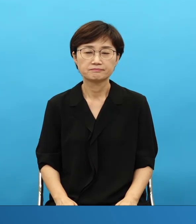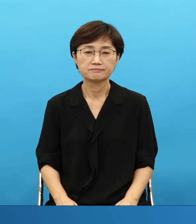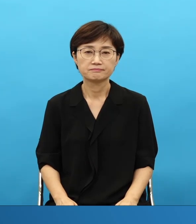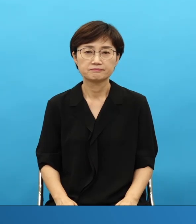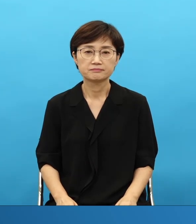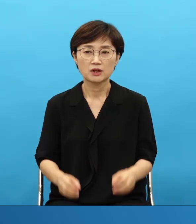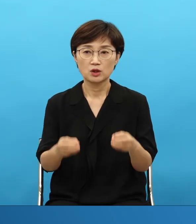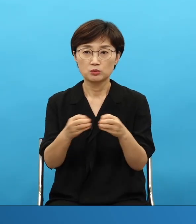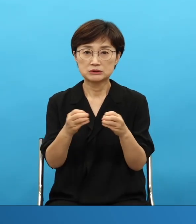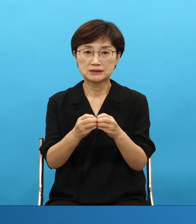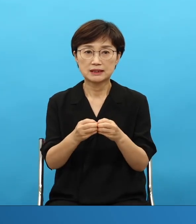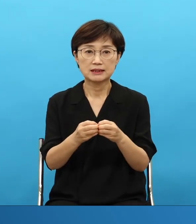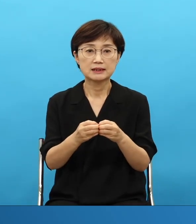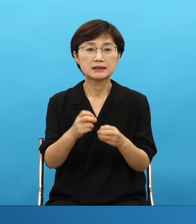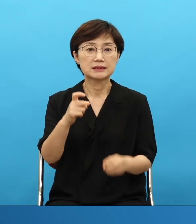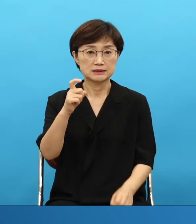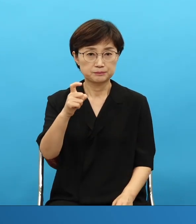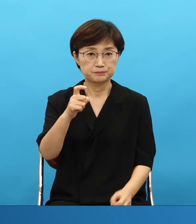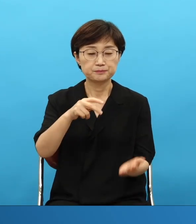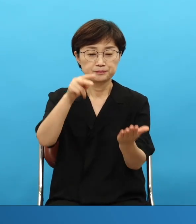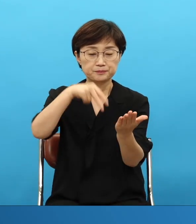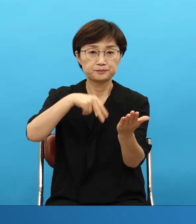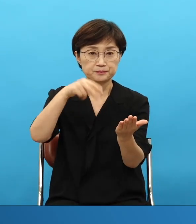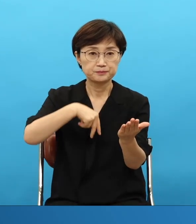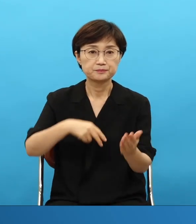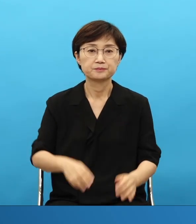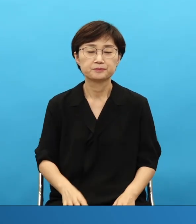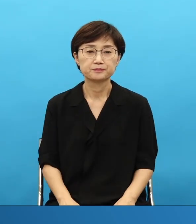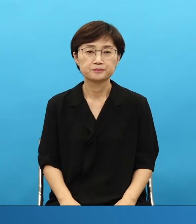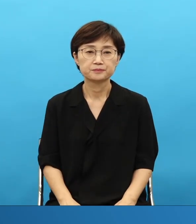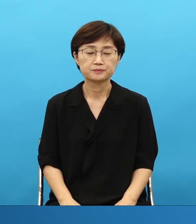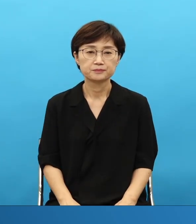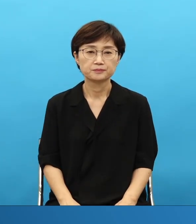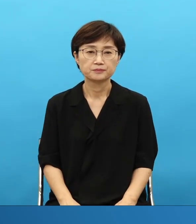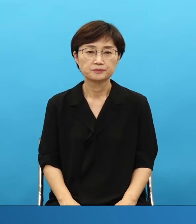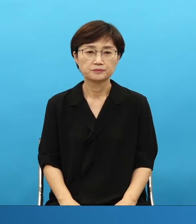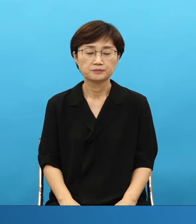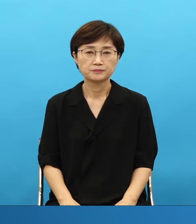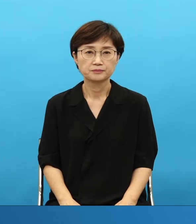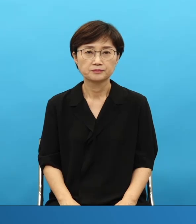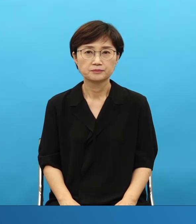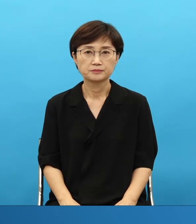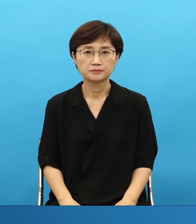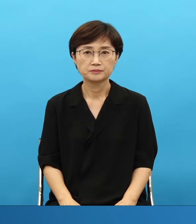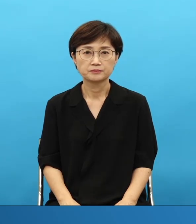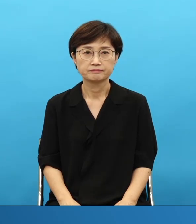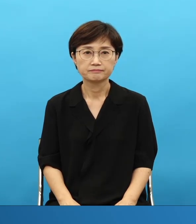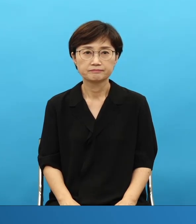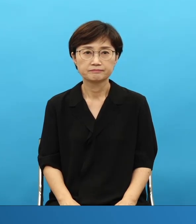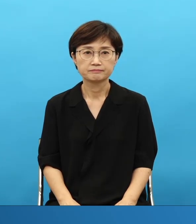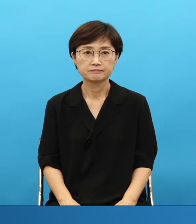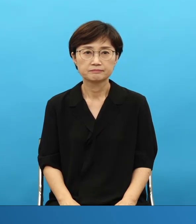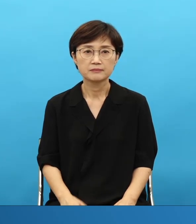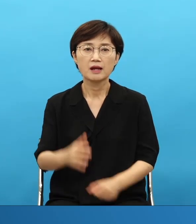교동문 10번 시편 16편 말씀을 교독합니다. Let us read the responsive reading number 10, Psalm 16.